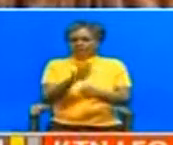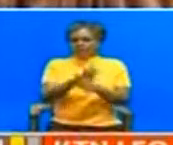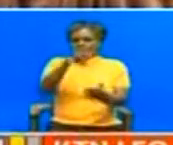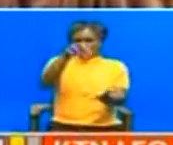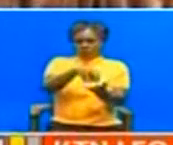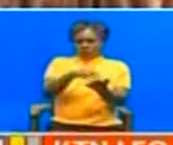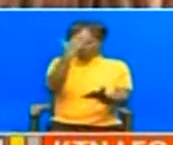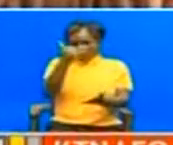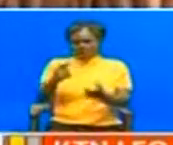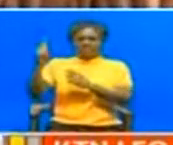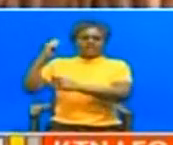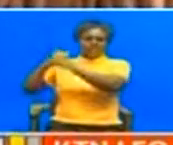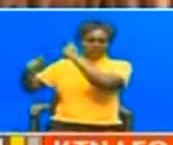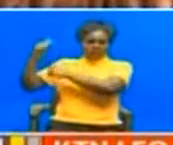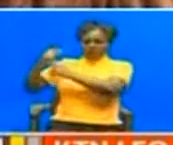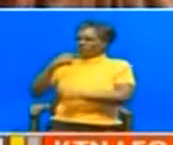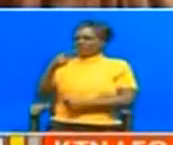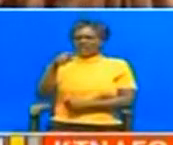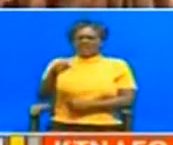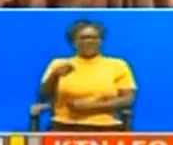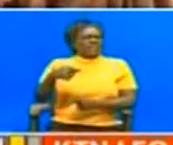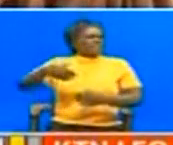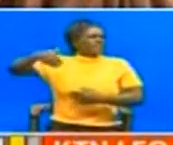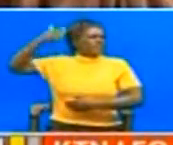kutokana na mila na tamaduni ambazo alisema zimepitwa